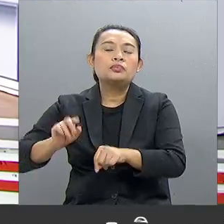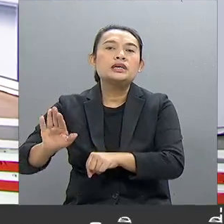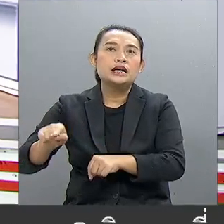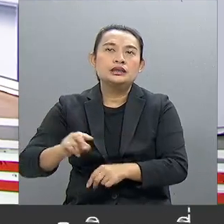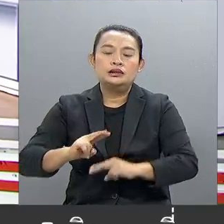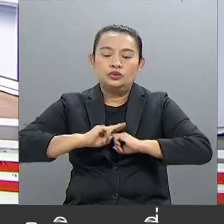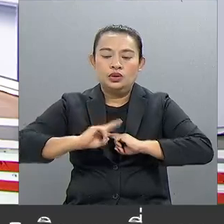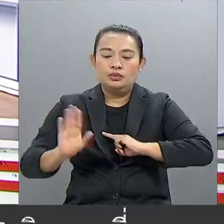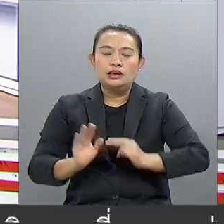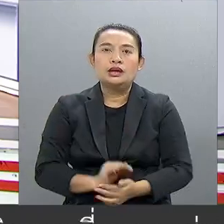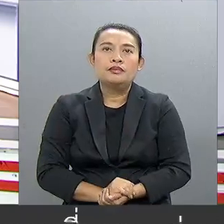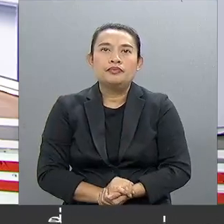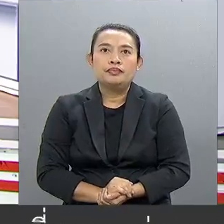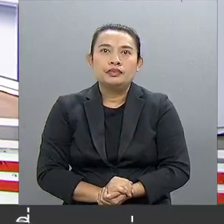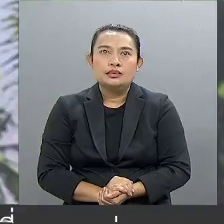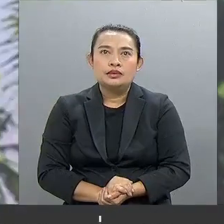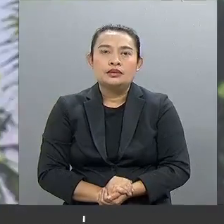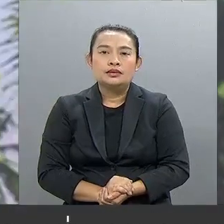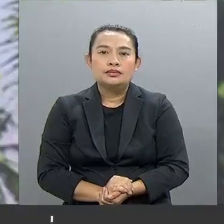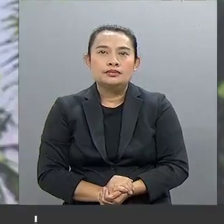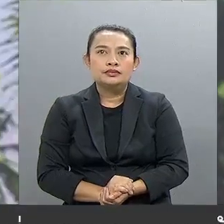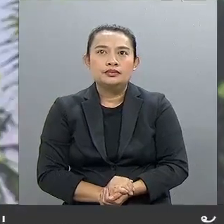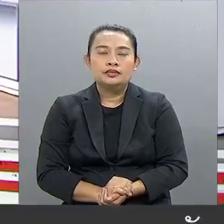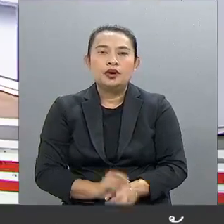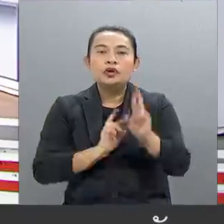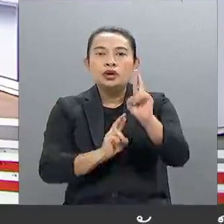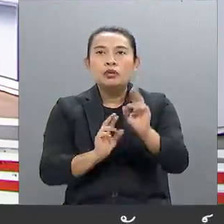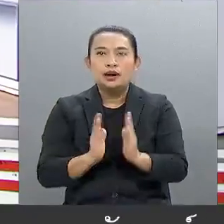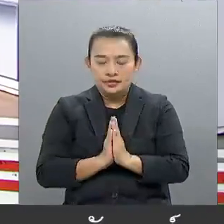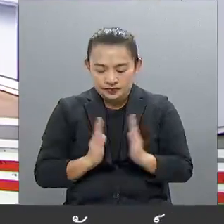จะต้องดูแล ต้องดูแลตัวเองแล้วก็ระมัดระวังนะครับพี่ขอบคุณมากเลยครับ ย ิน ด ี ค่ะสวัสดีค่ะ